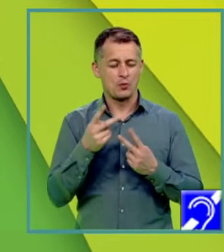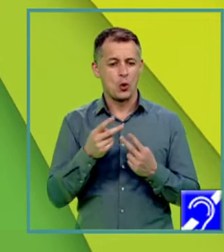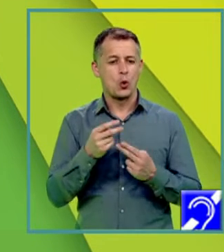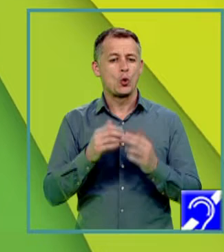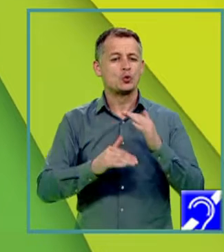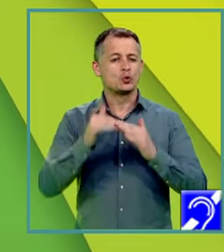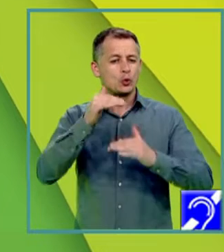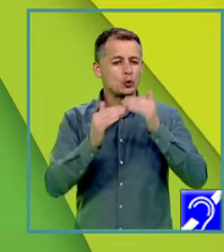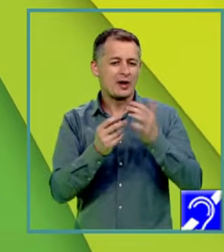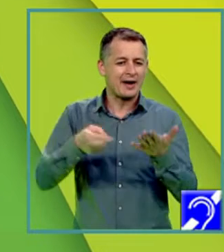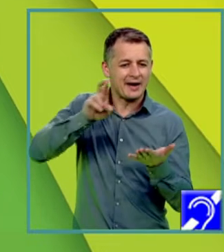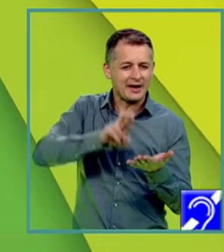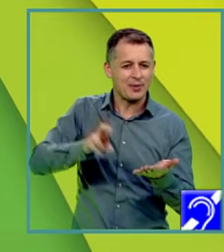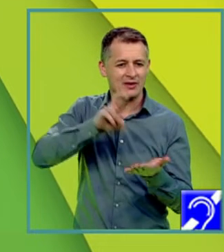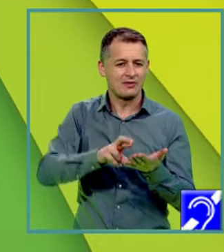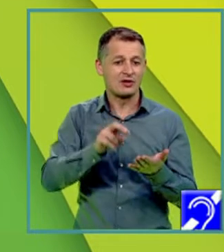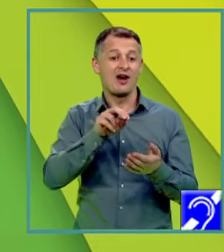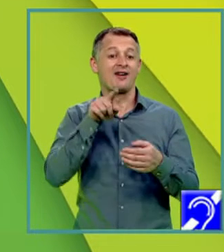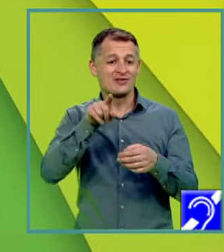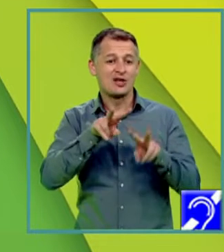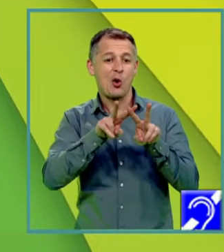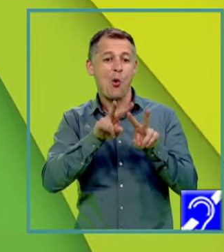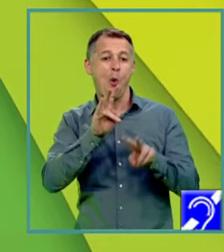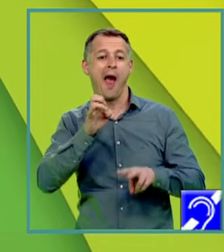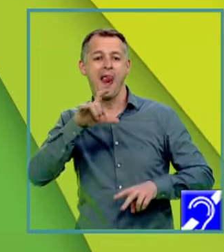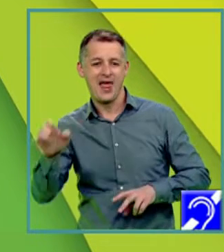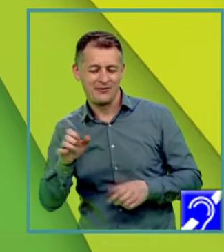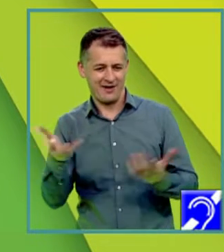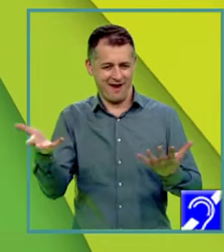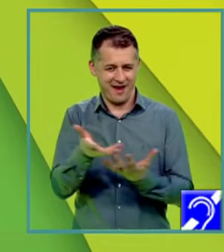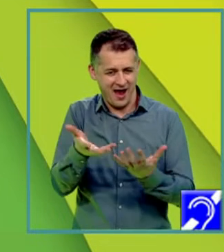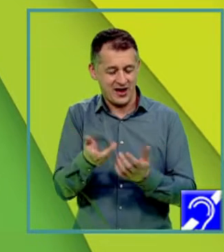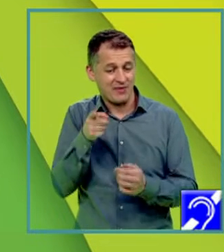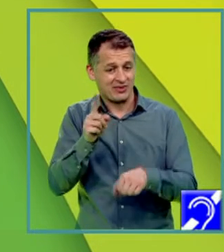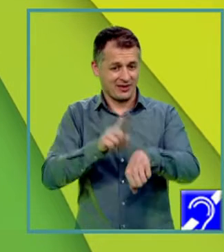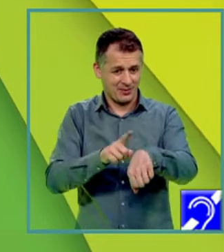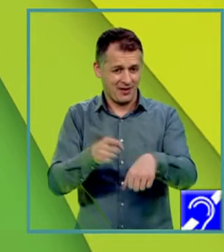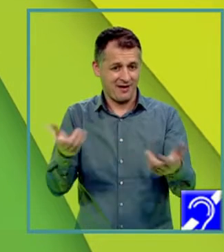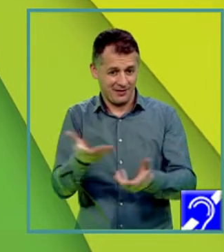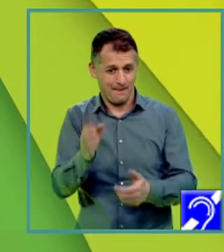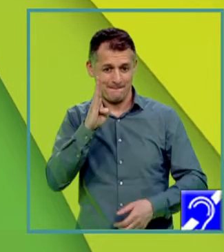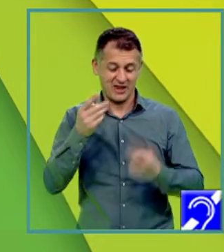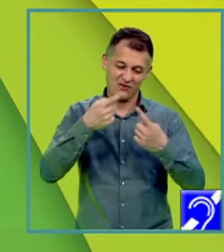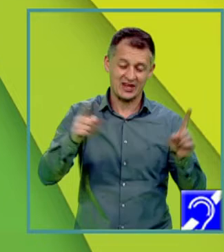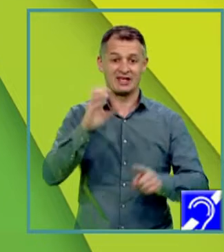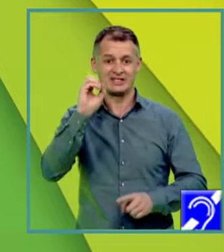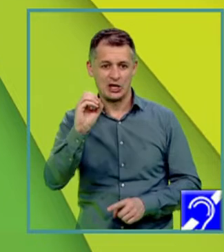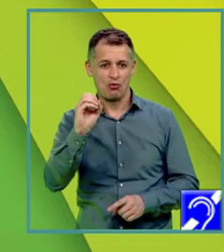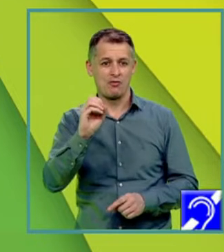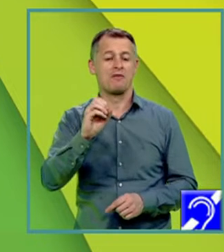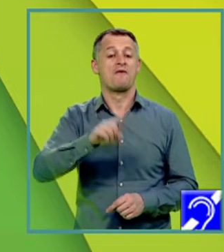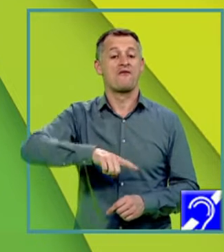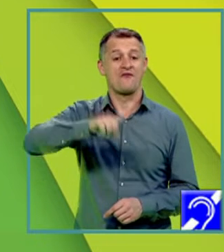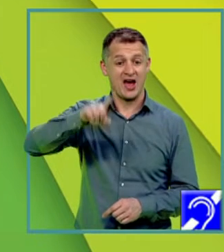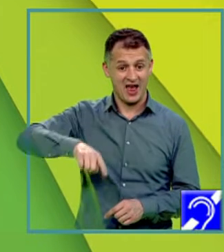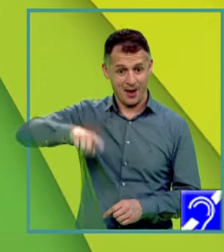cu test inițial acest while în care atâta timp cât de un meu este diferit de zero în variabila